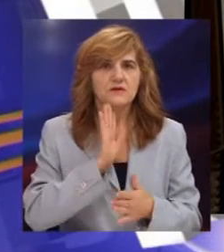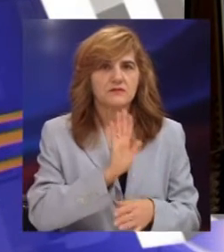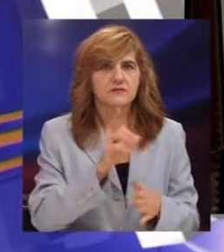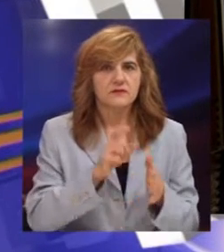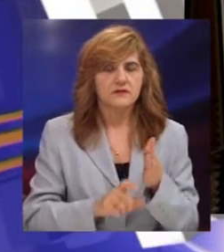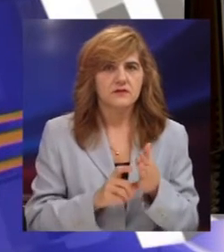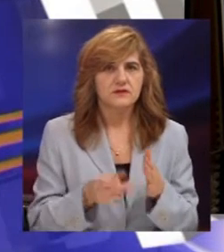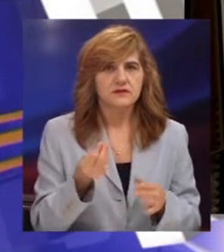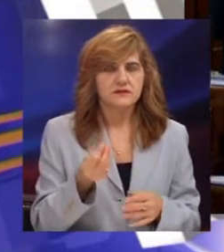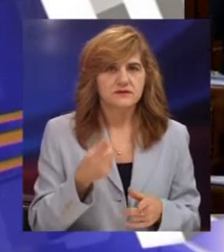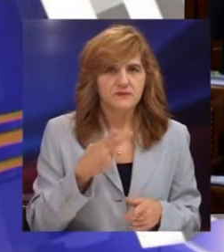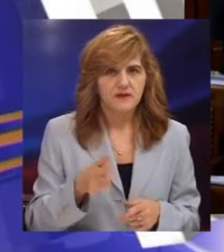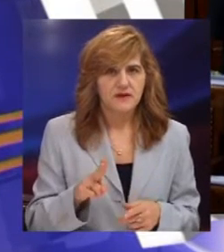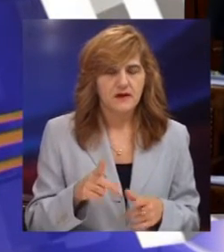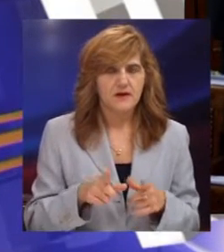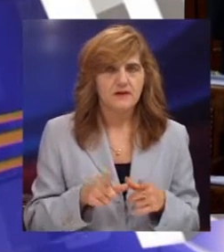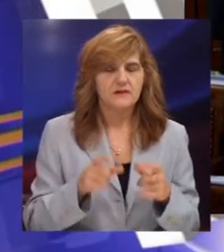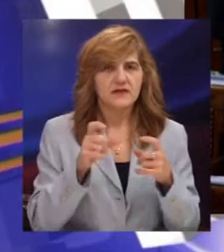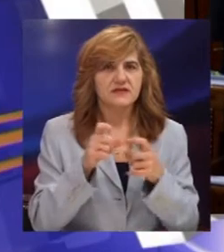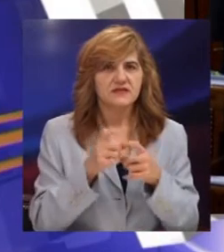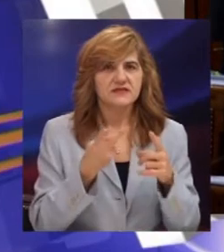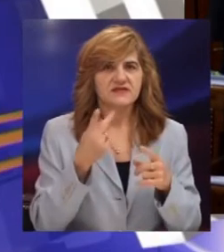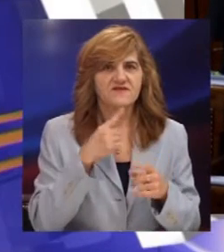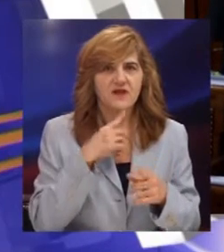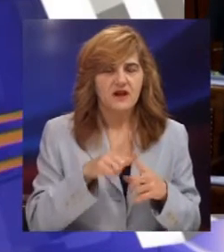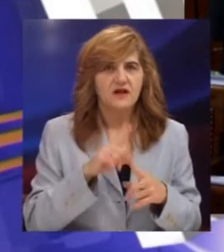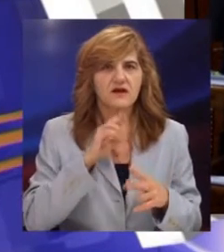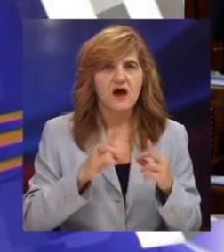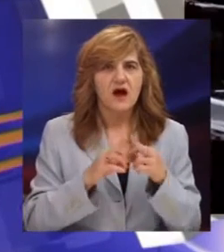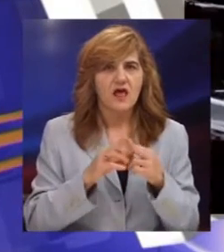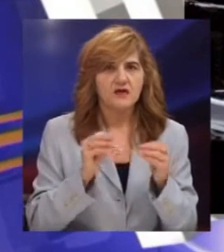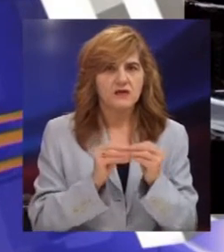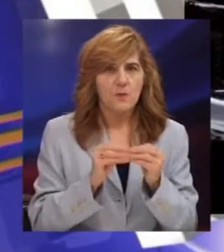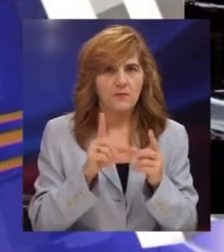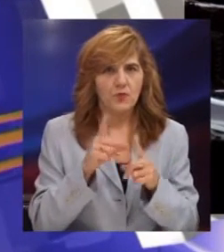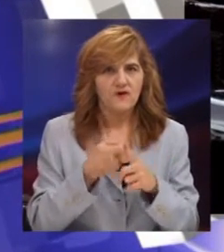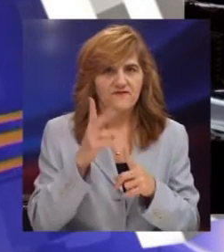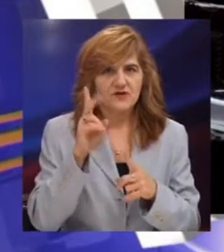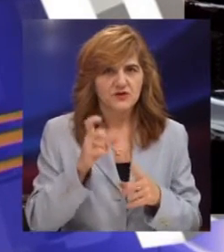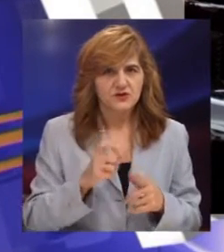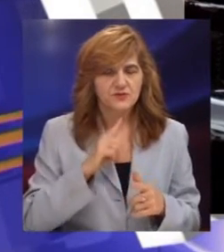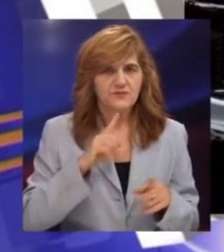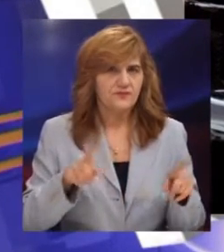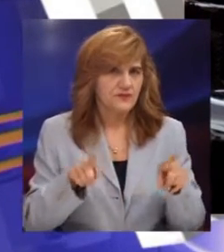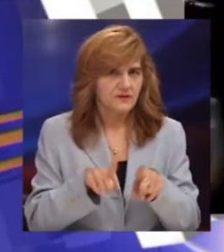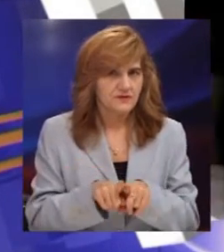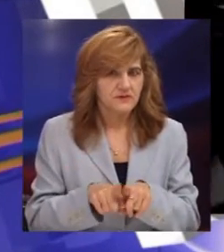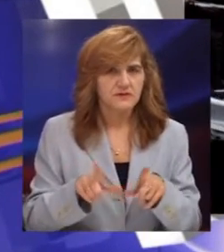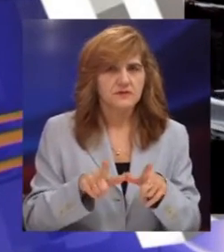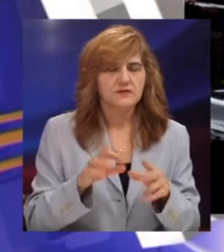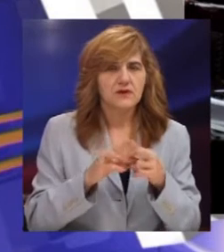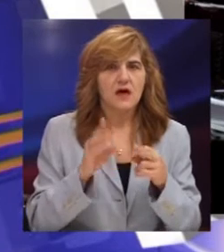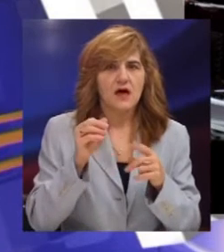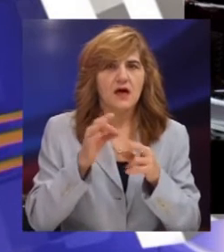nekadašnje članice Srpske radikalne stranke, Svetlana Stipanović i Aleksandra Bukvić. Slična je situacija i sa